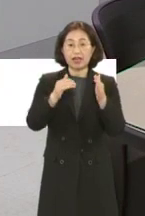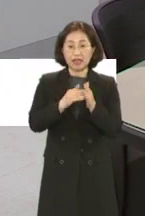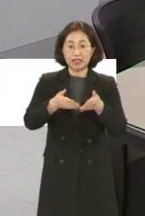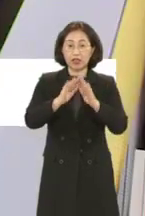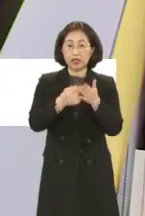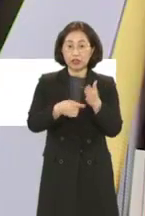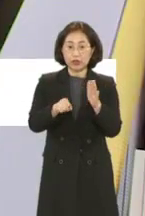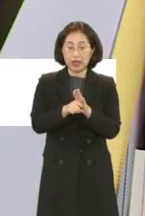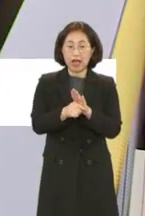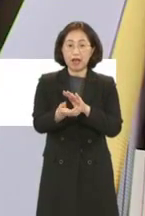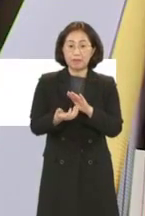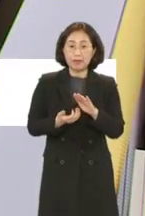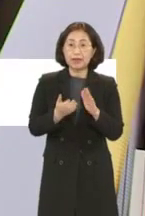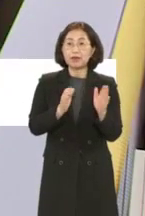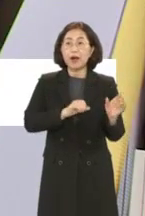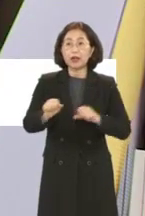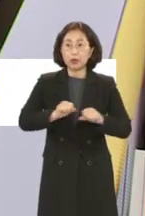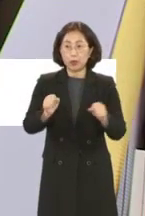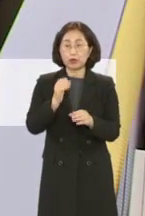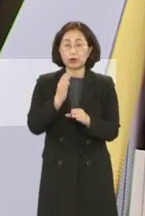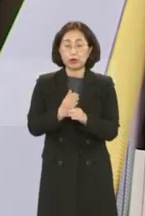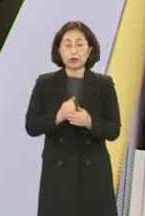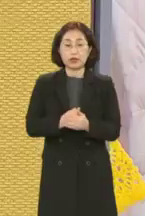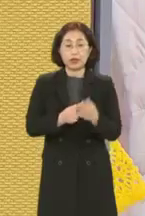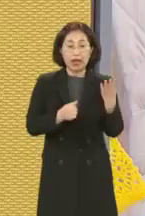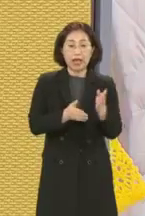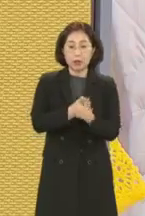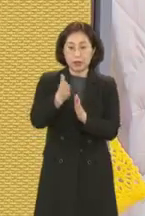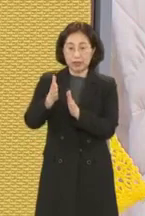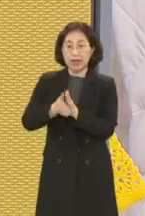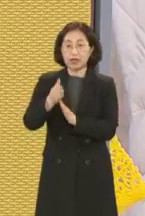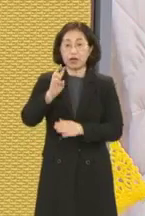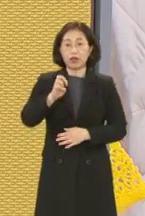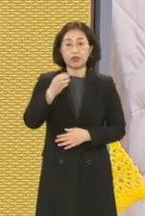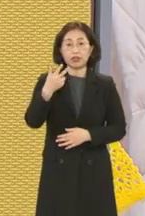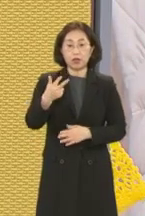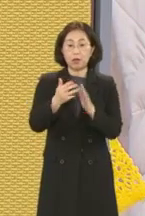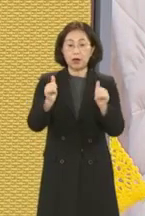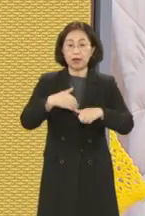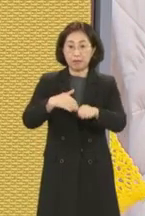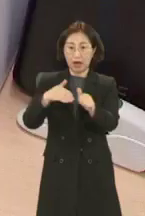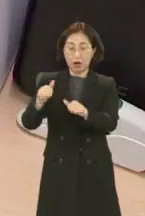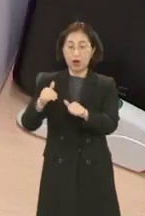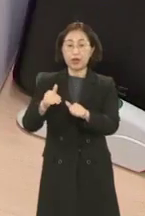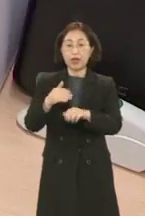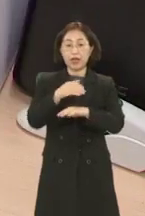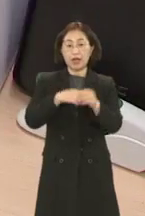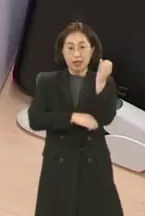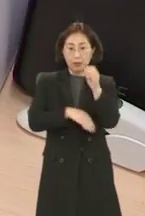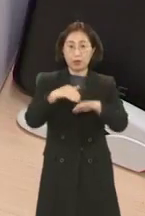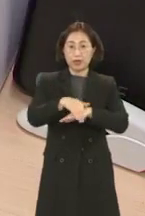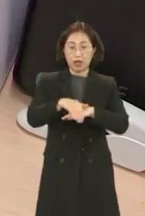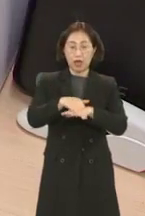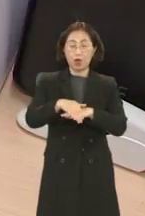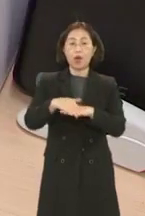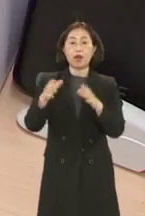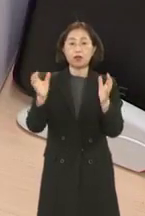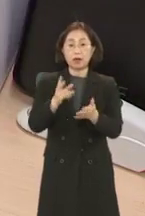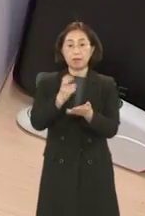위한 한시적인 조직입니다. 4개 시도에서 37명이 파견돼 특별지자체 기본계획 수립과 규약 제정